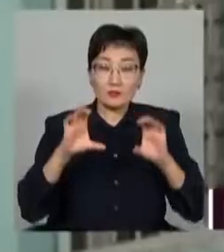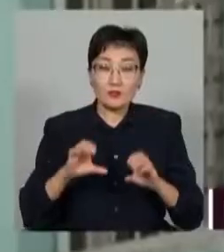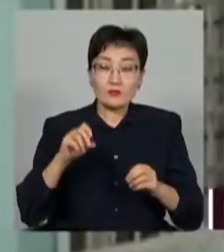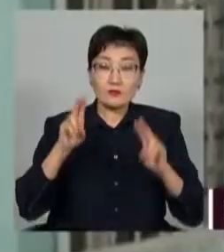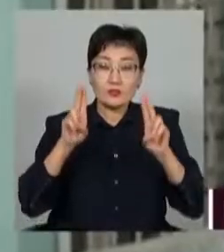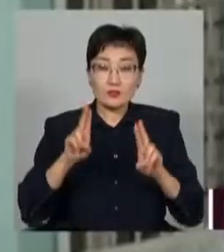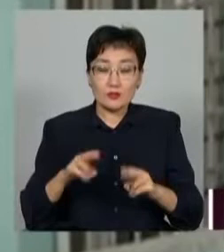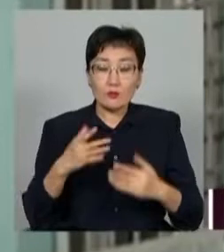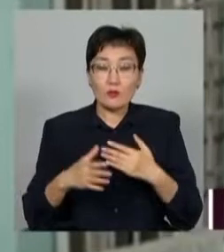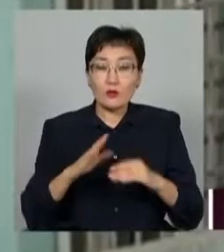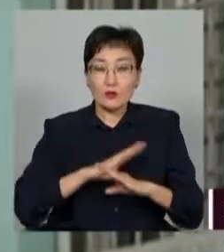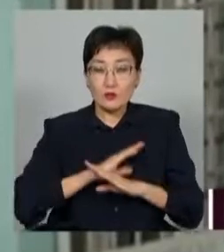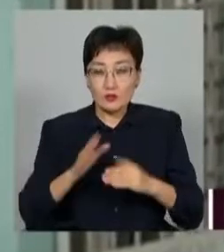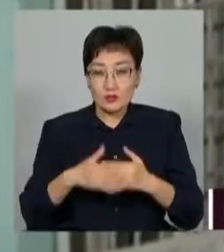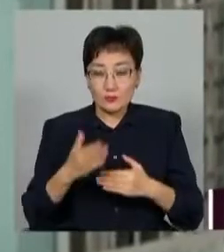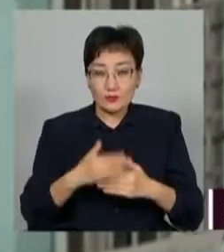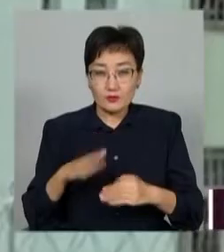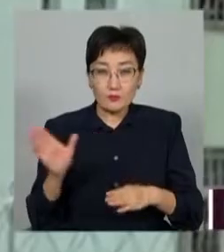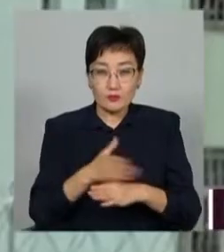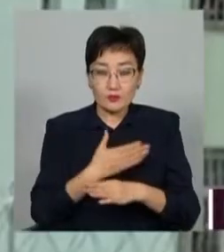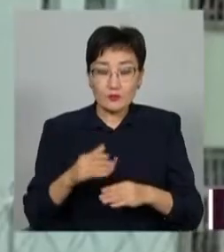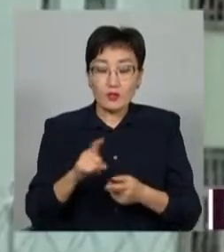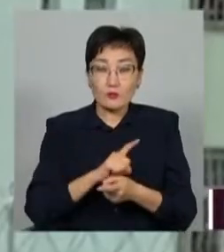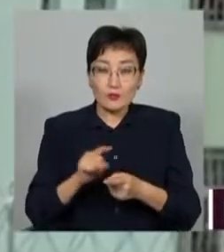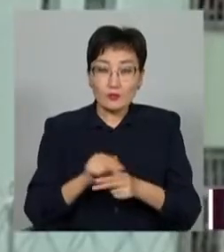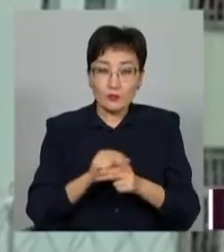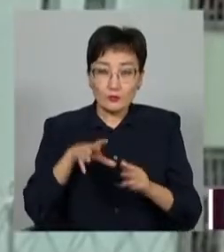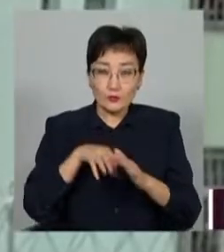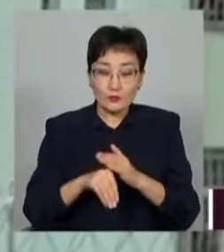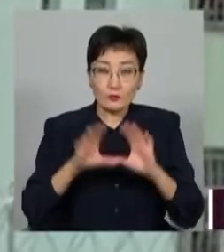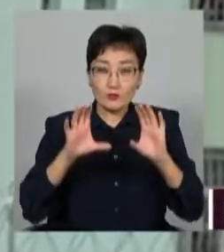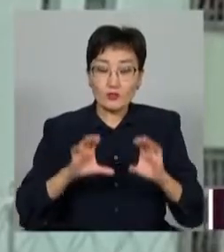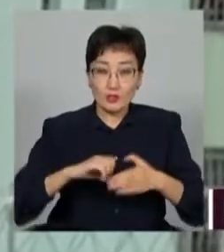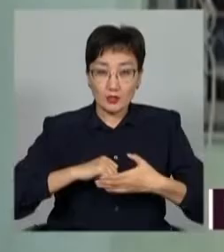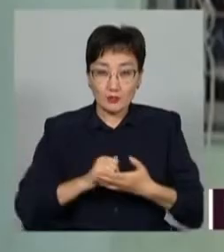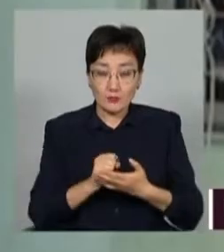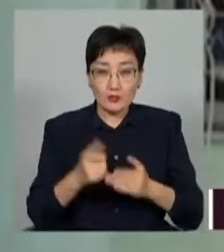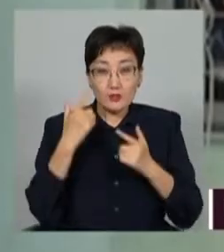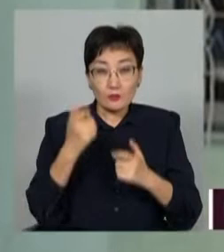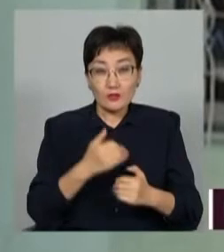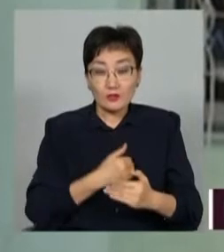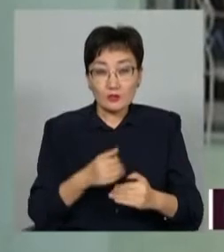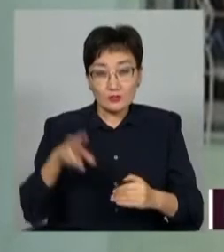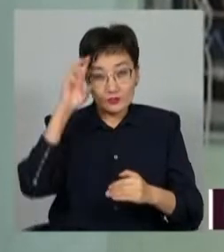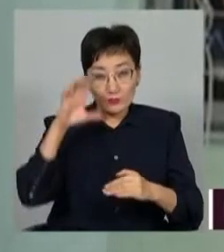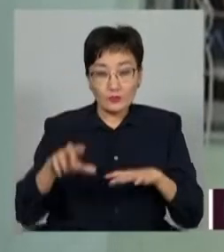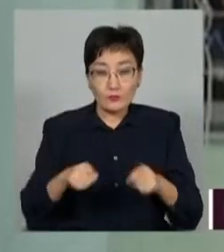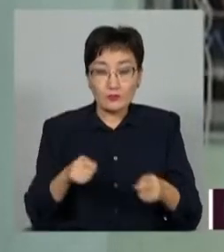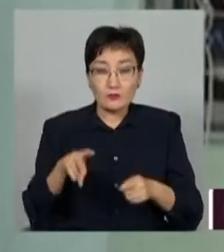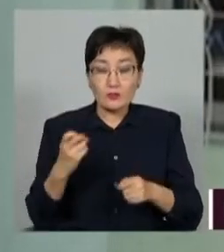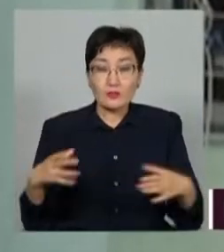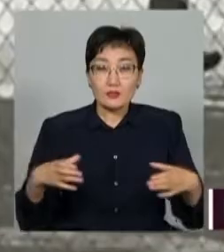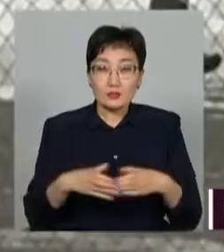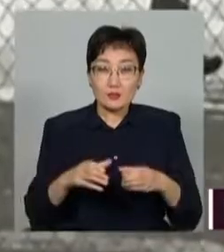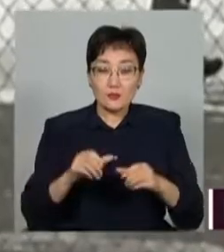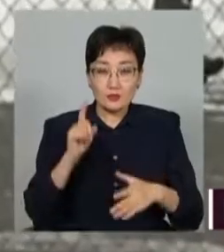актілеріне өлім жазасын жою мәселесі бойынша өзгерістер мен толықтыру енгізу туралы заңы қабылданды. Естеріңізге салайық, мемлекет басшысы ұлттық қоғам мен